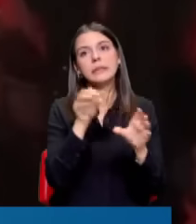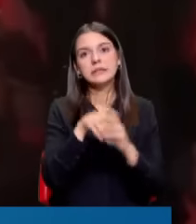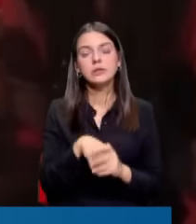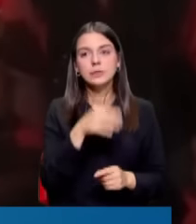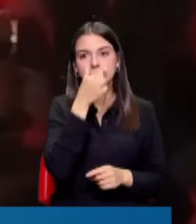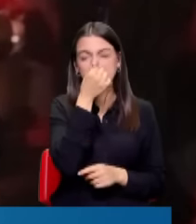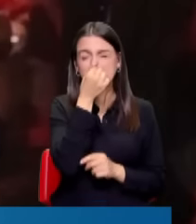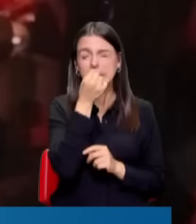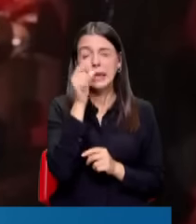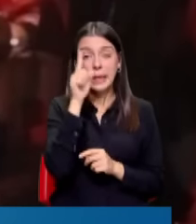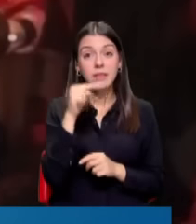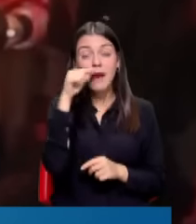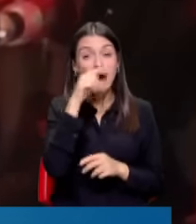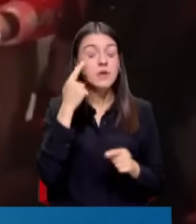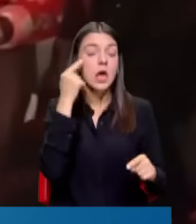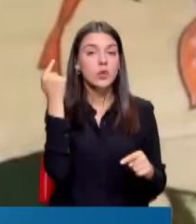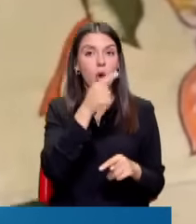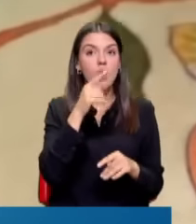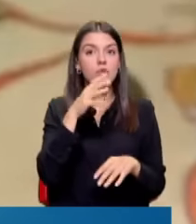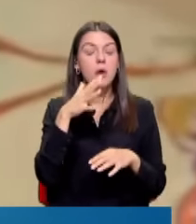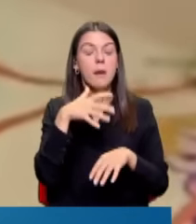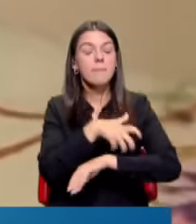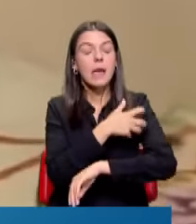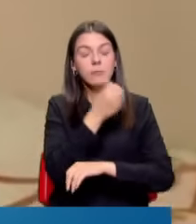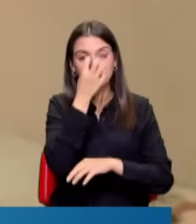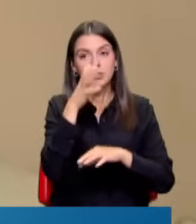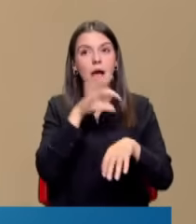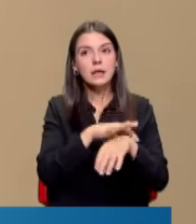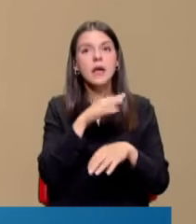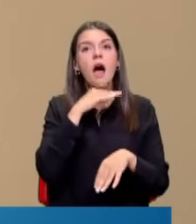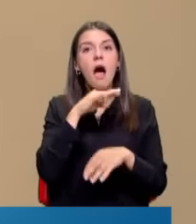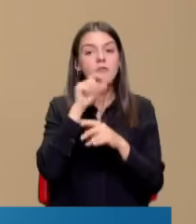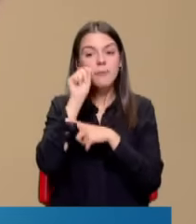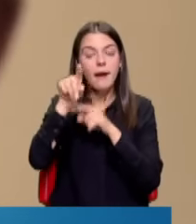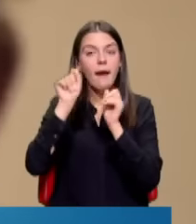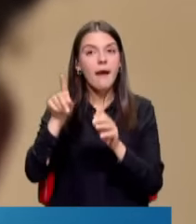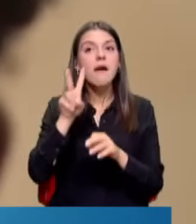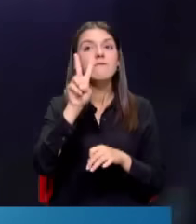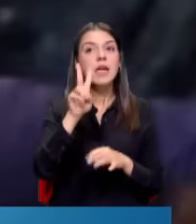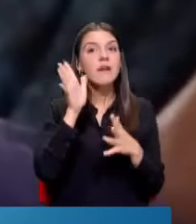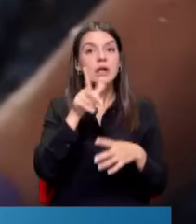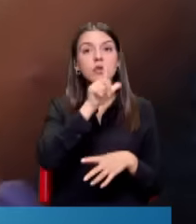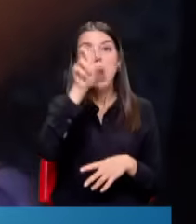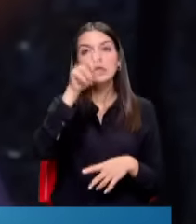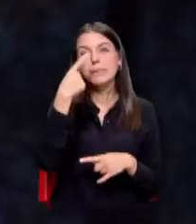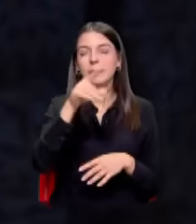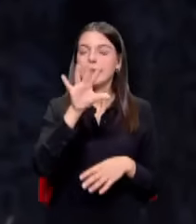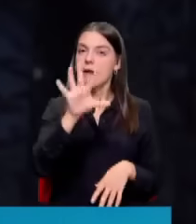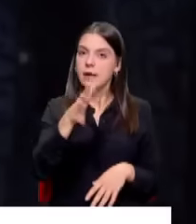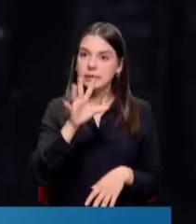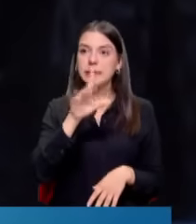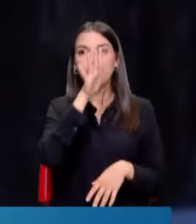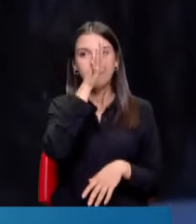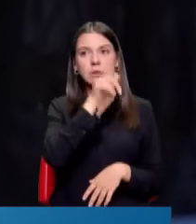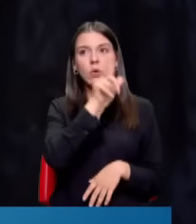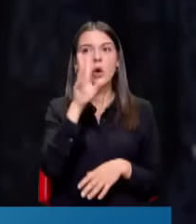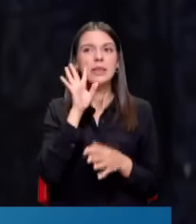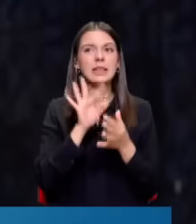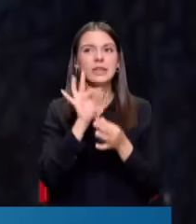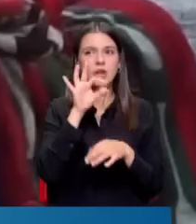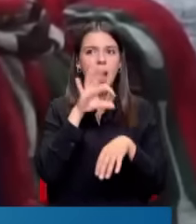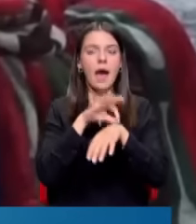kez Afrika'da görüldü maymun çiçeği hastalığı. Avrupa ülkelerine de yayıldı. Vaka sayısı 18 bin civarında. 517 kişi